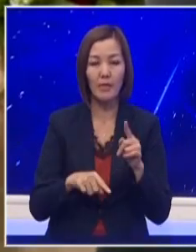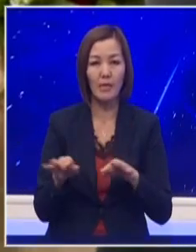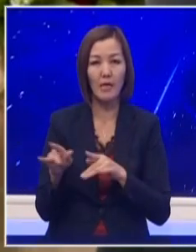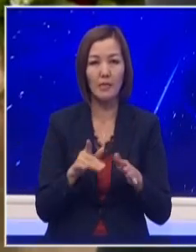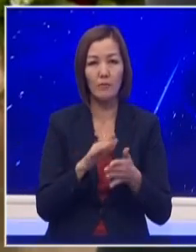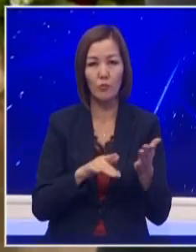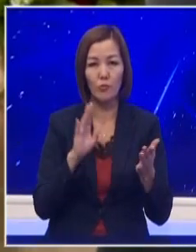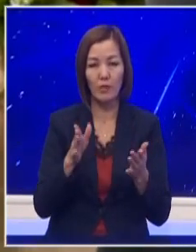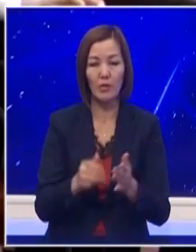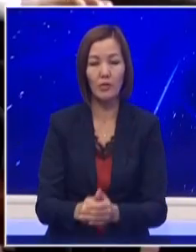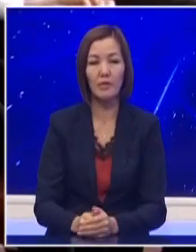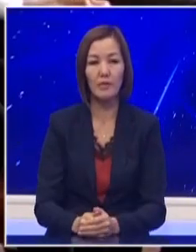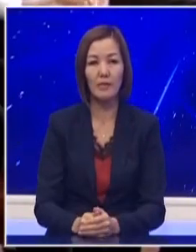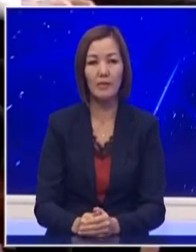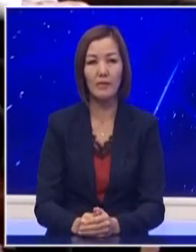продолжаться